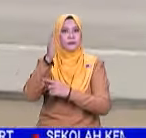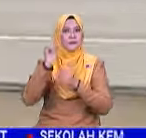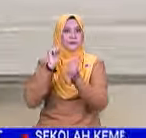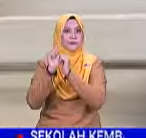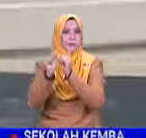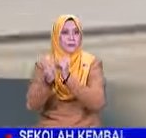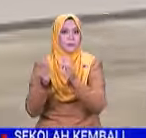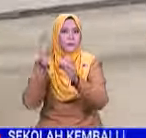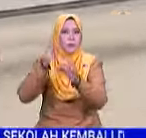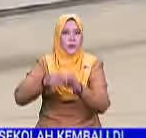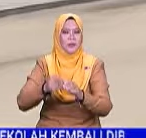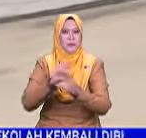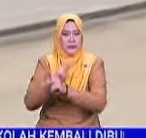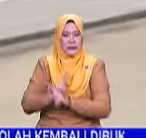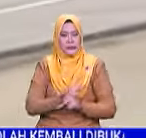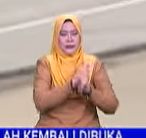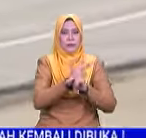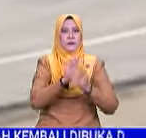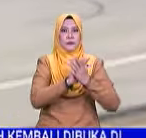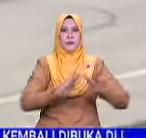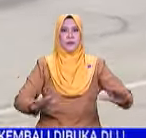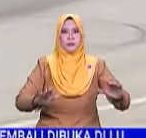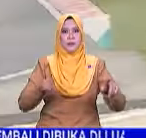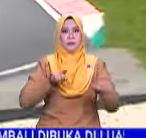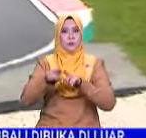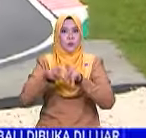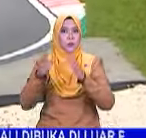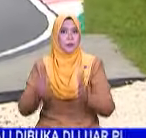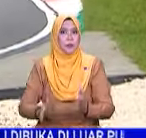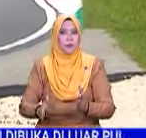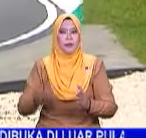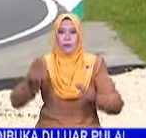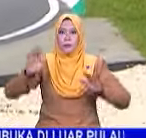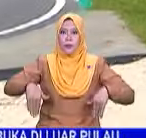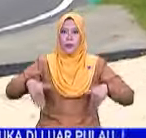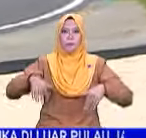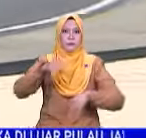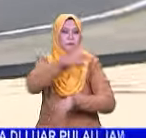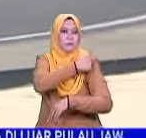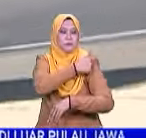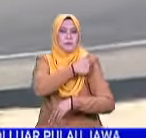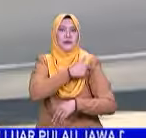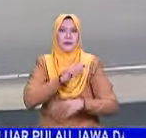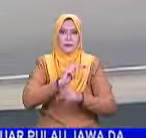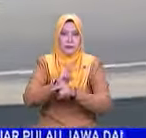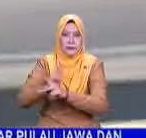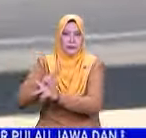sukan bagi menjaga keselamatan pelumba-pelumba terutamanya yang belum menerima vaksin.